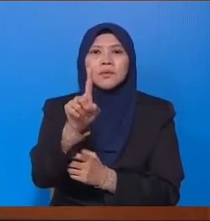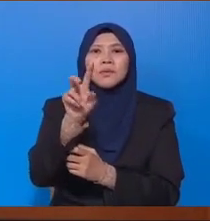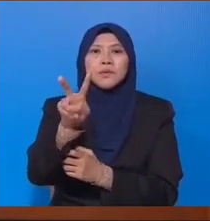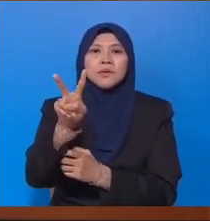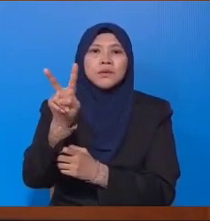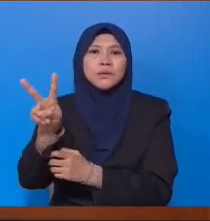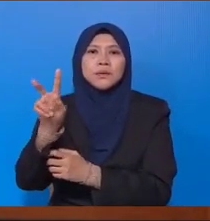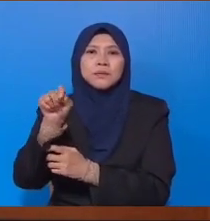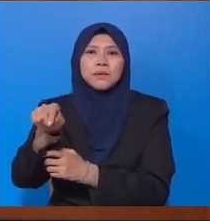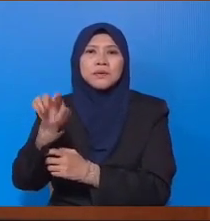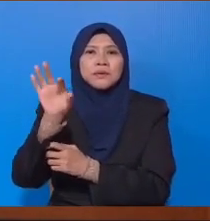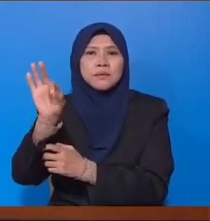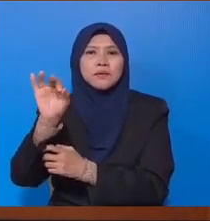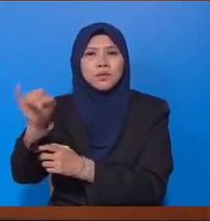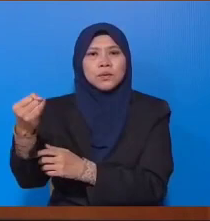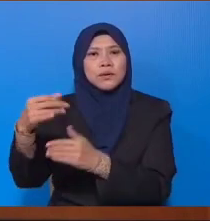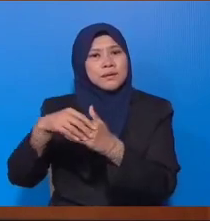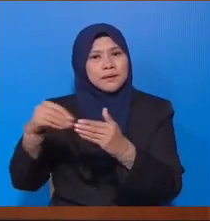120